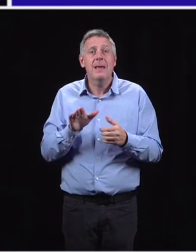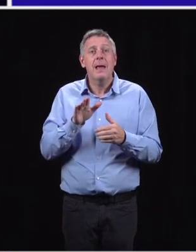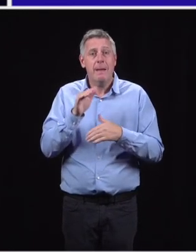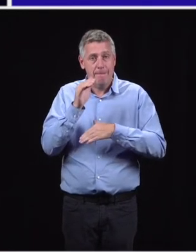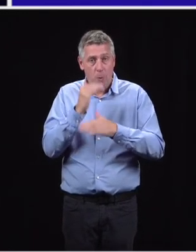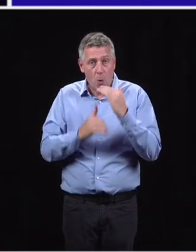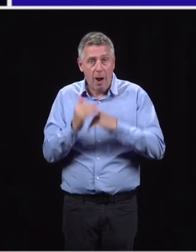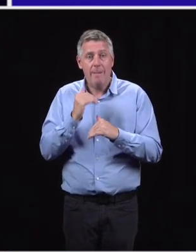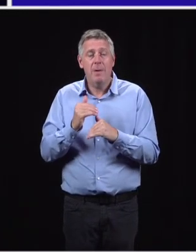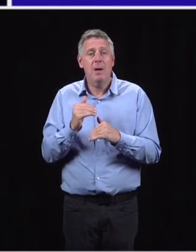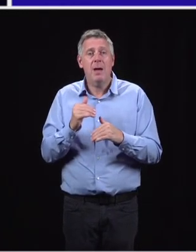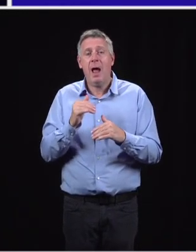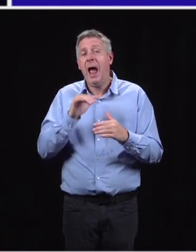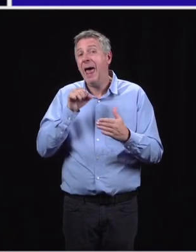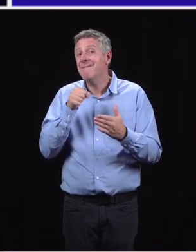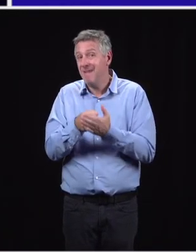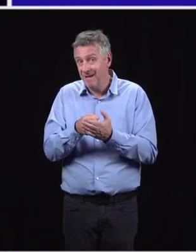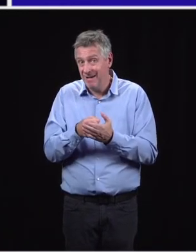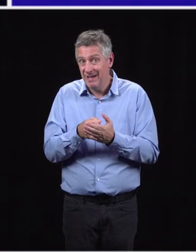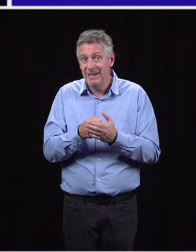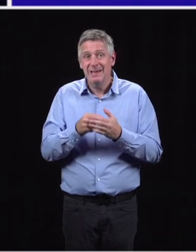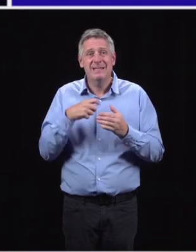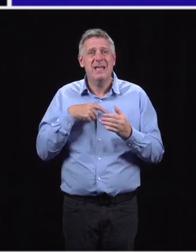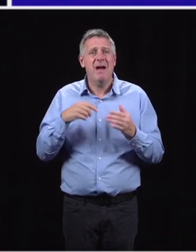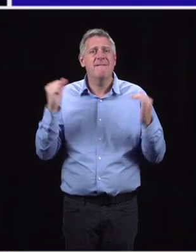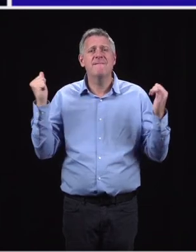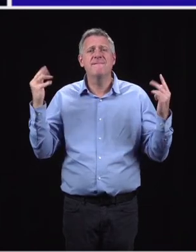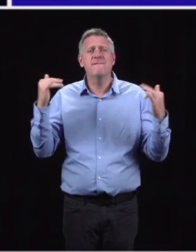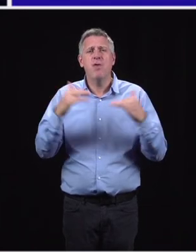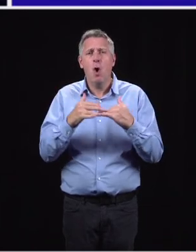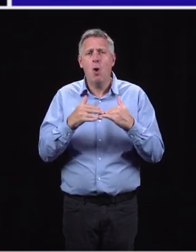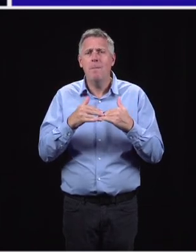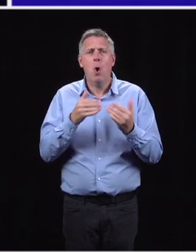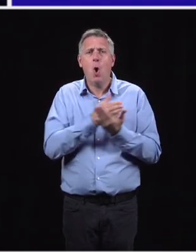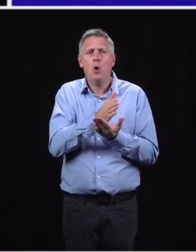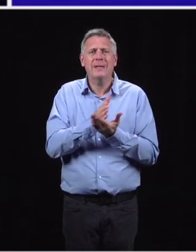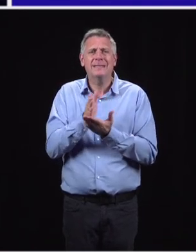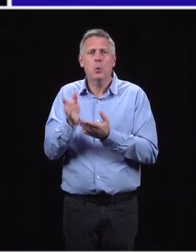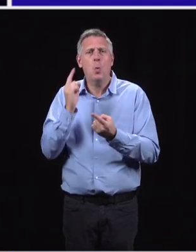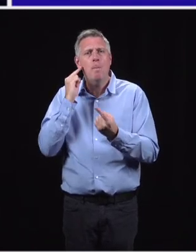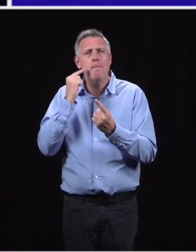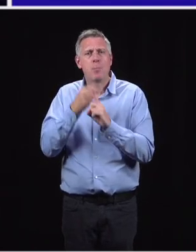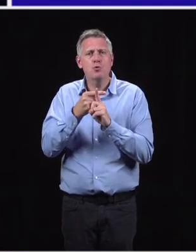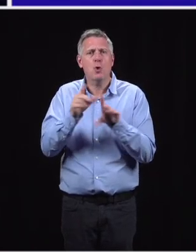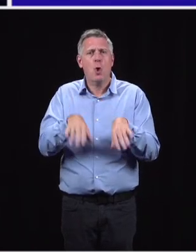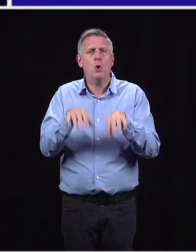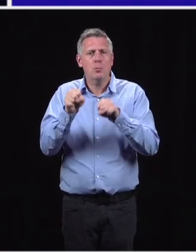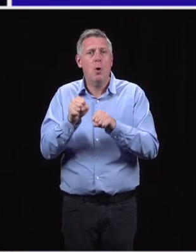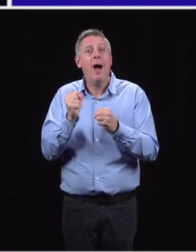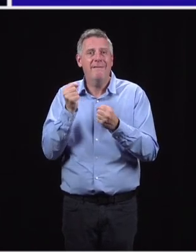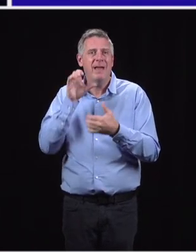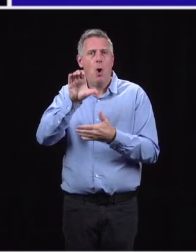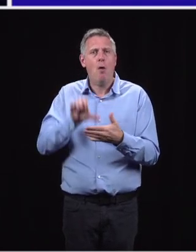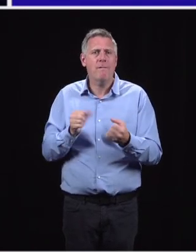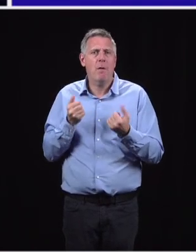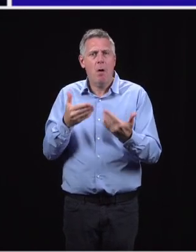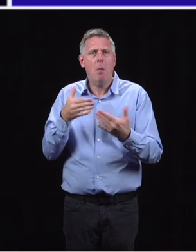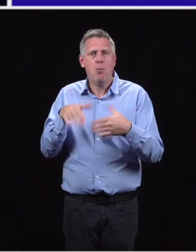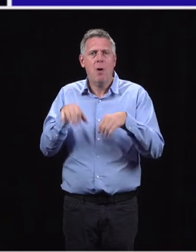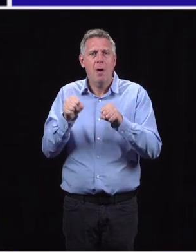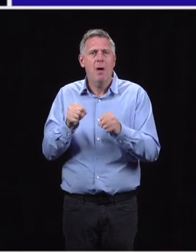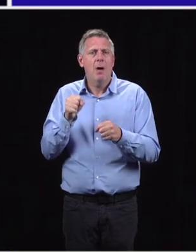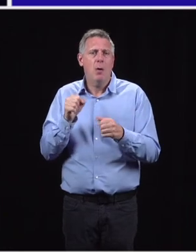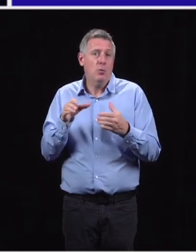programme donc un forum d'orientation et de recrutement où il y a des offres d'emploi et des offres de formation